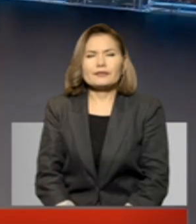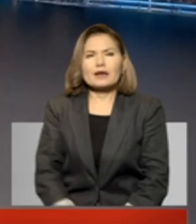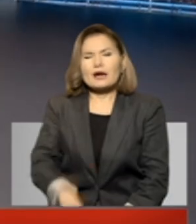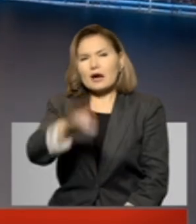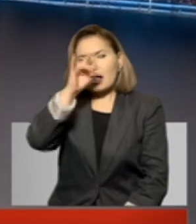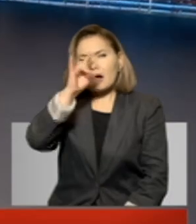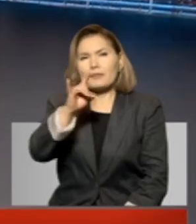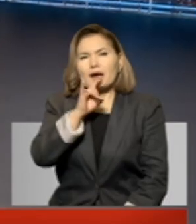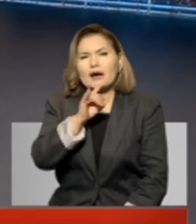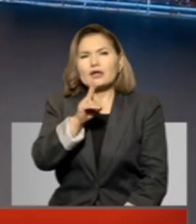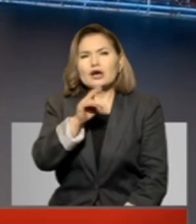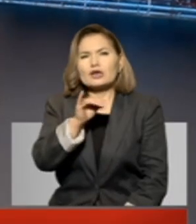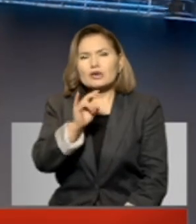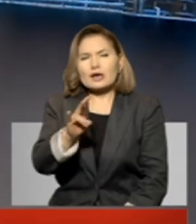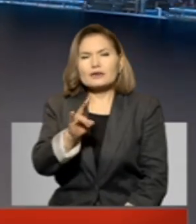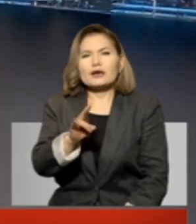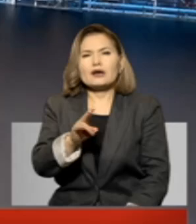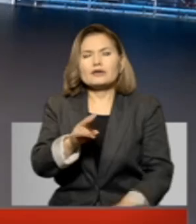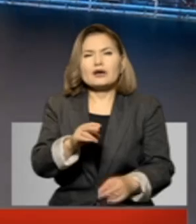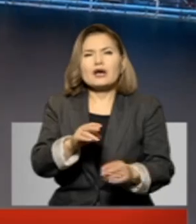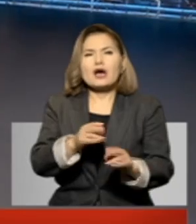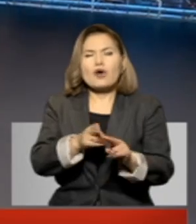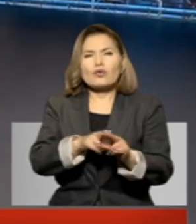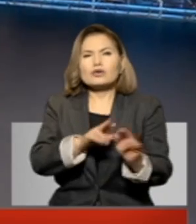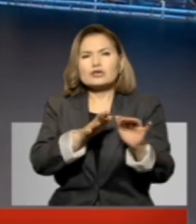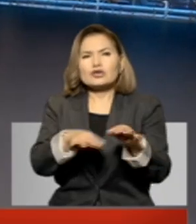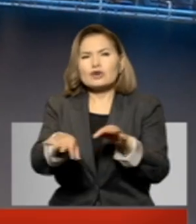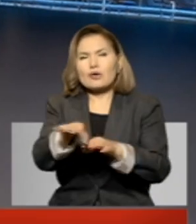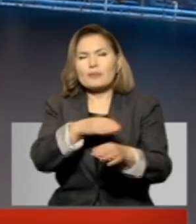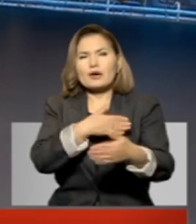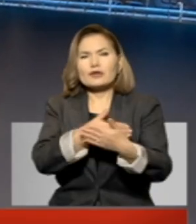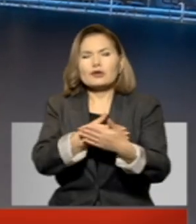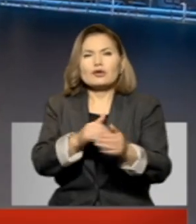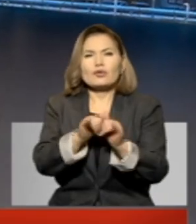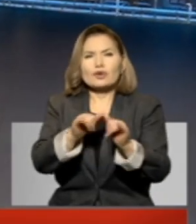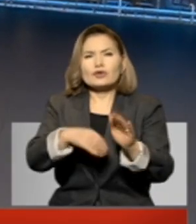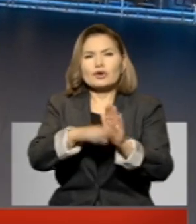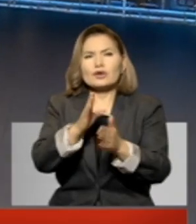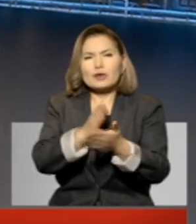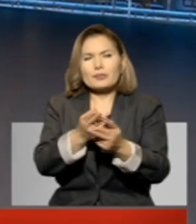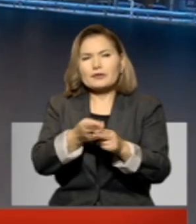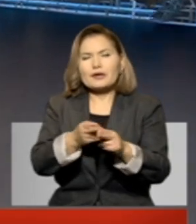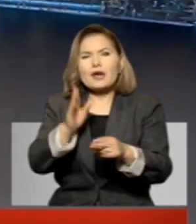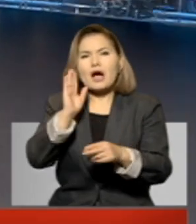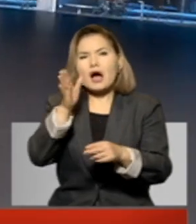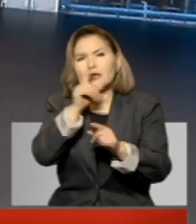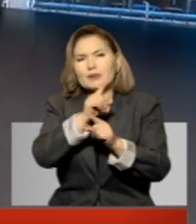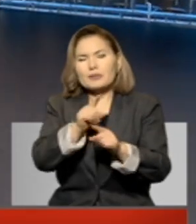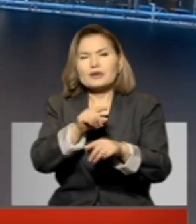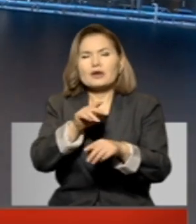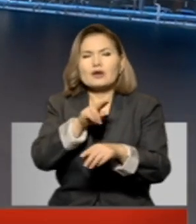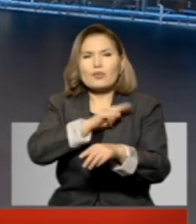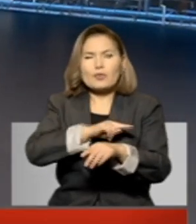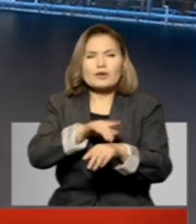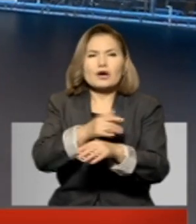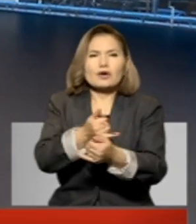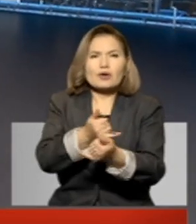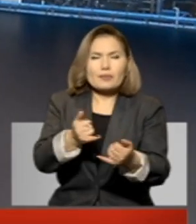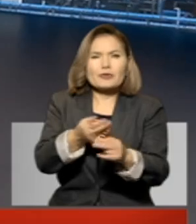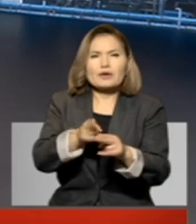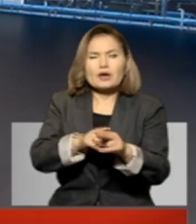Еліміздегі қашаған, қарашығанақ және теңіз жобалары белсенді түрде кеңейіп келеді. Осыған байланысты алдағы уақытта қызмет көрсетуі